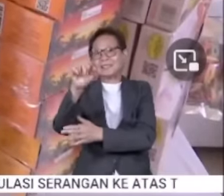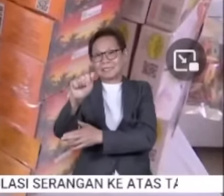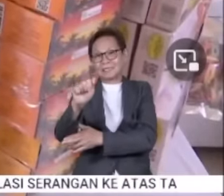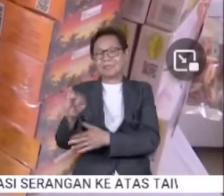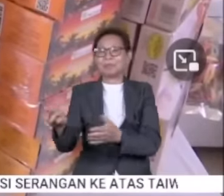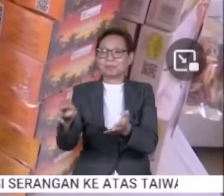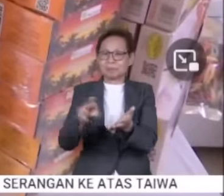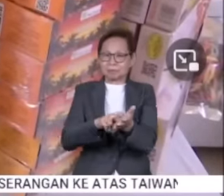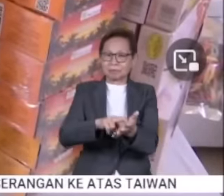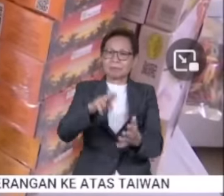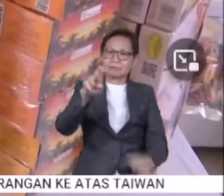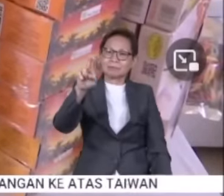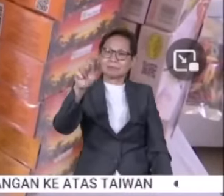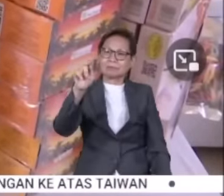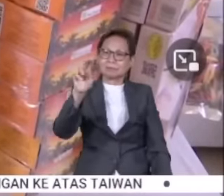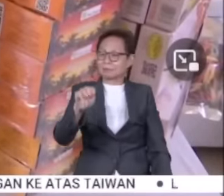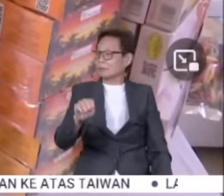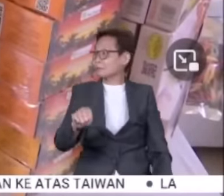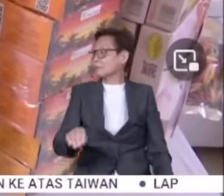RTM.